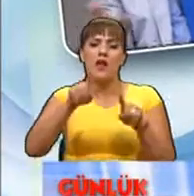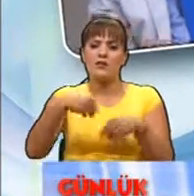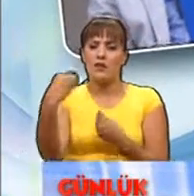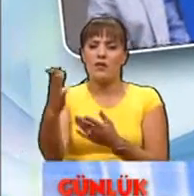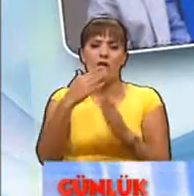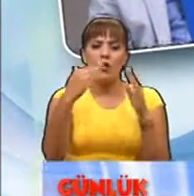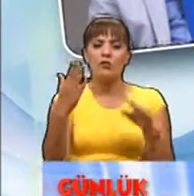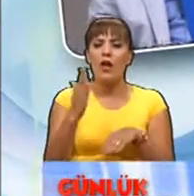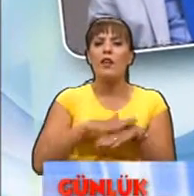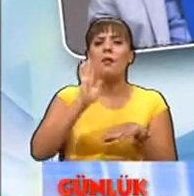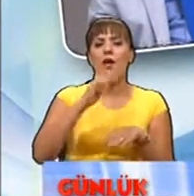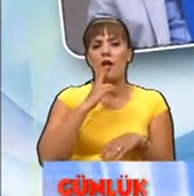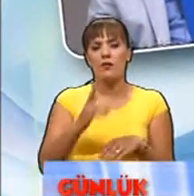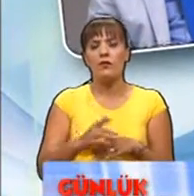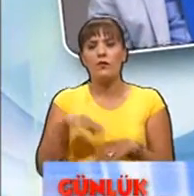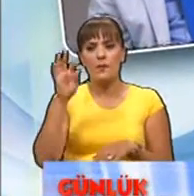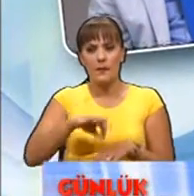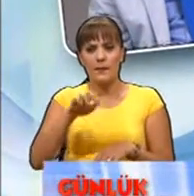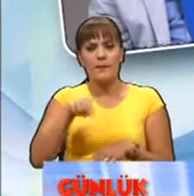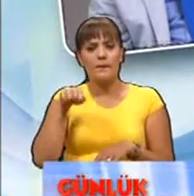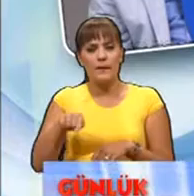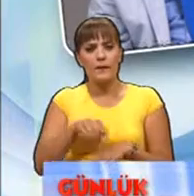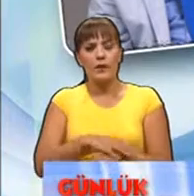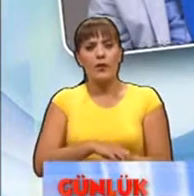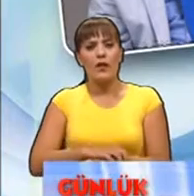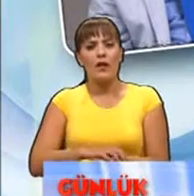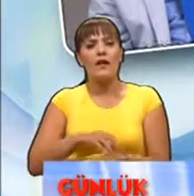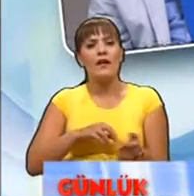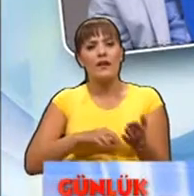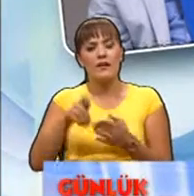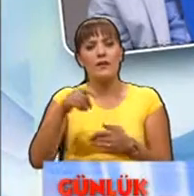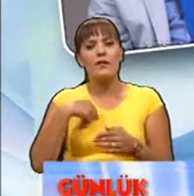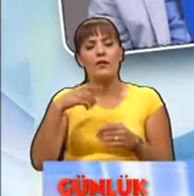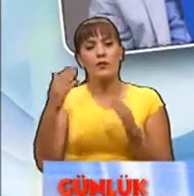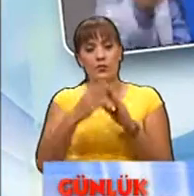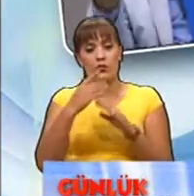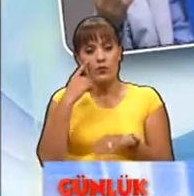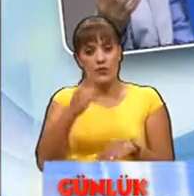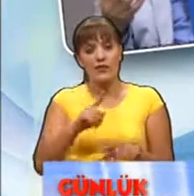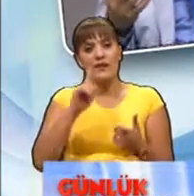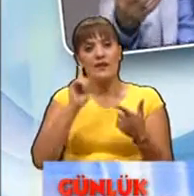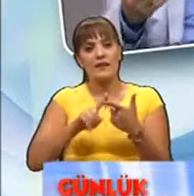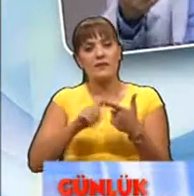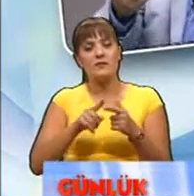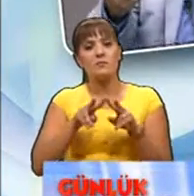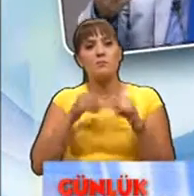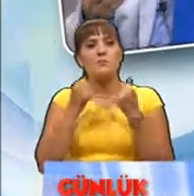olsun, konutuma dokunma. Şimdi şöyle ilerleyelim uygun görürseniz. İkinci